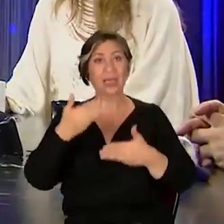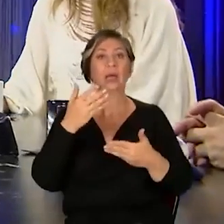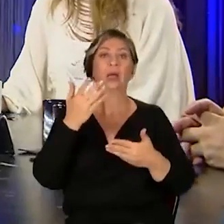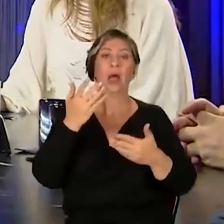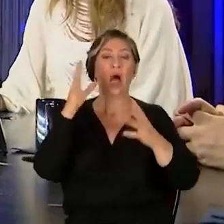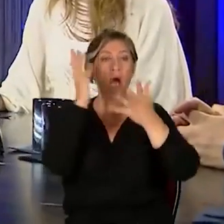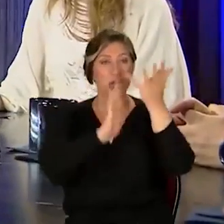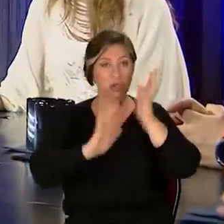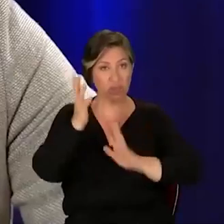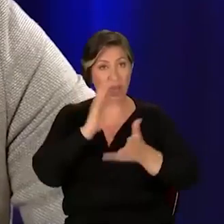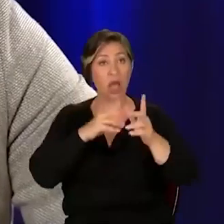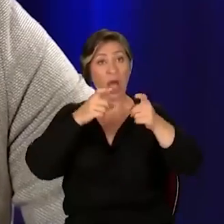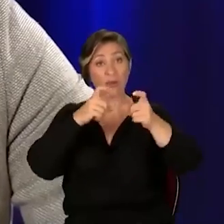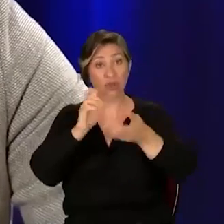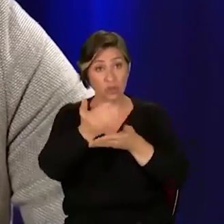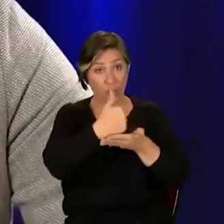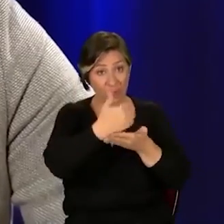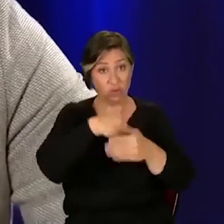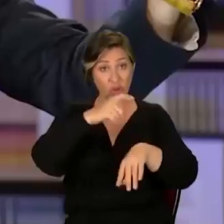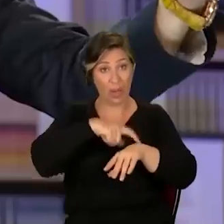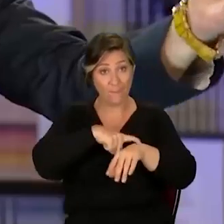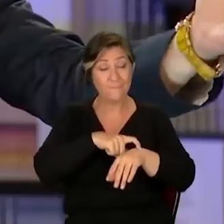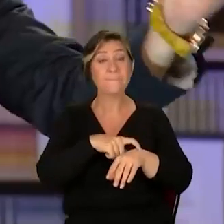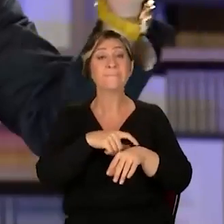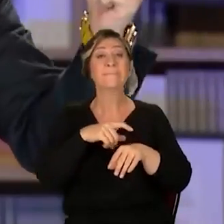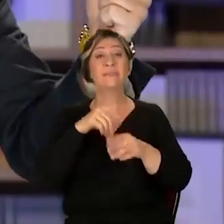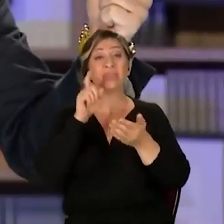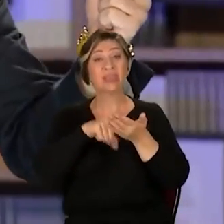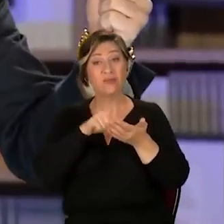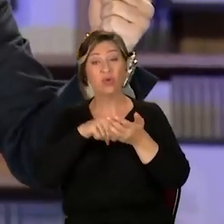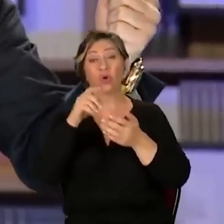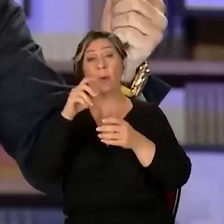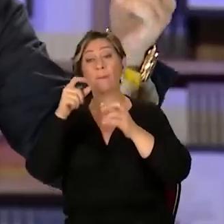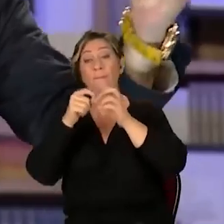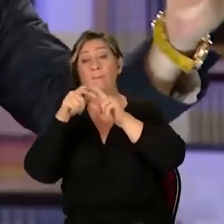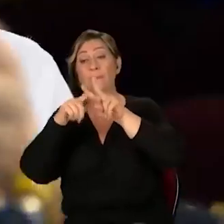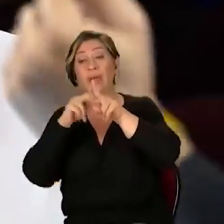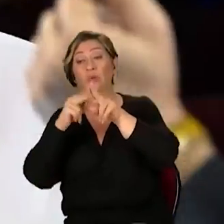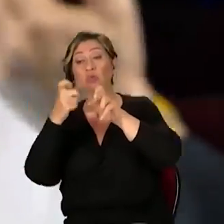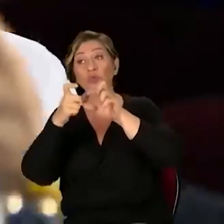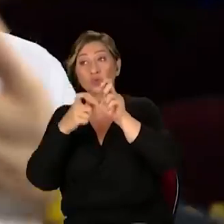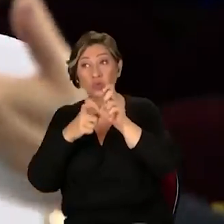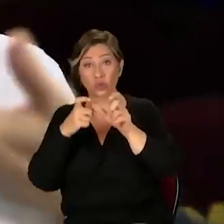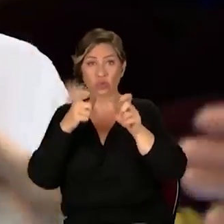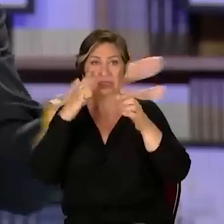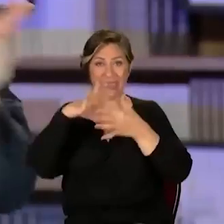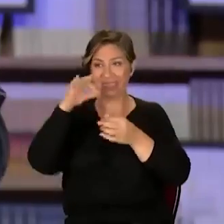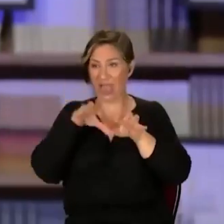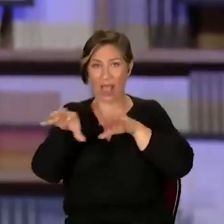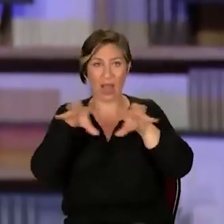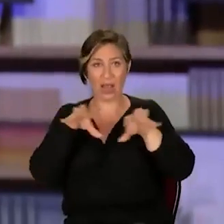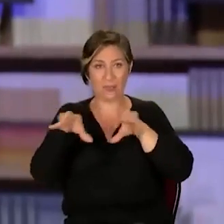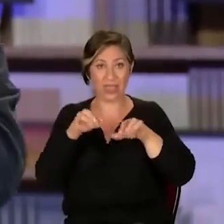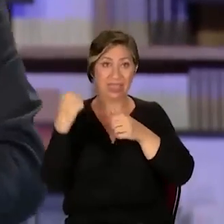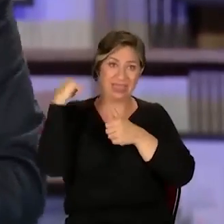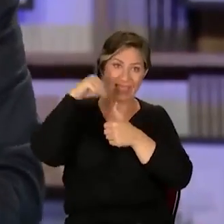işte ağaçlar, avcı toplayıcı dönem ve tavuk insanlar ve baykuş insanlar ayrımına